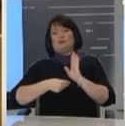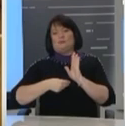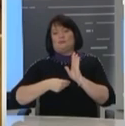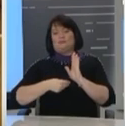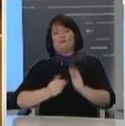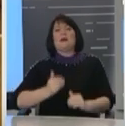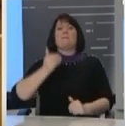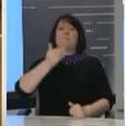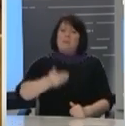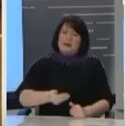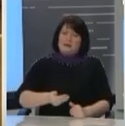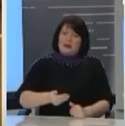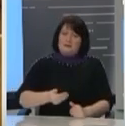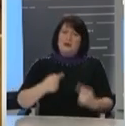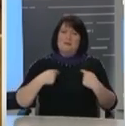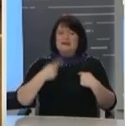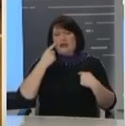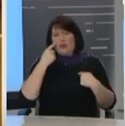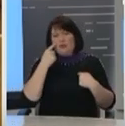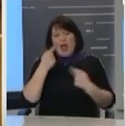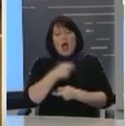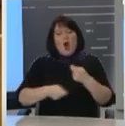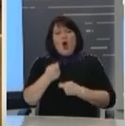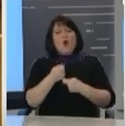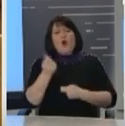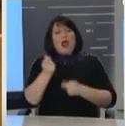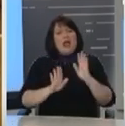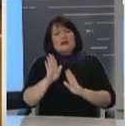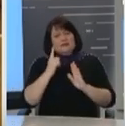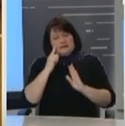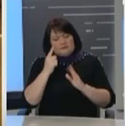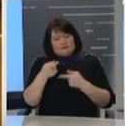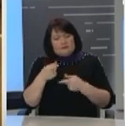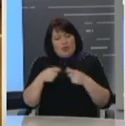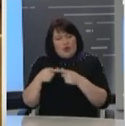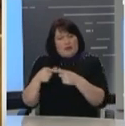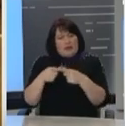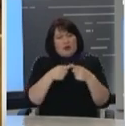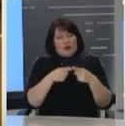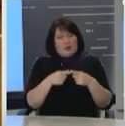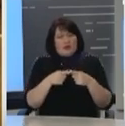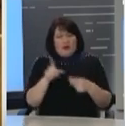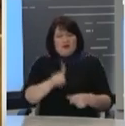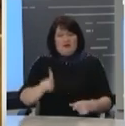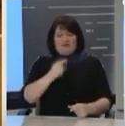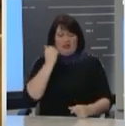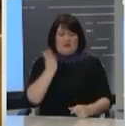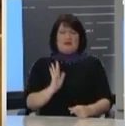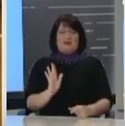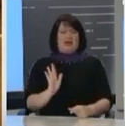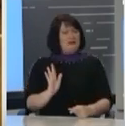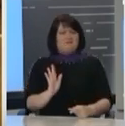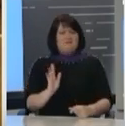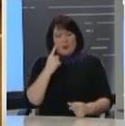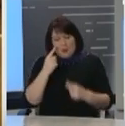Όταν αργότερα βγήκαμε δοκιμαστικά στις αγορές με ευνοϊκούς όρους, το αμφισβήτησε, συγκρίνοντας